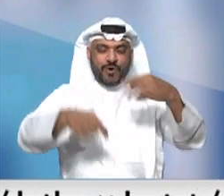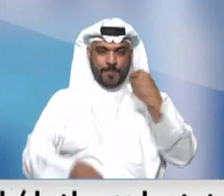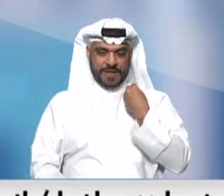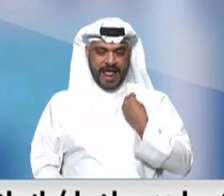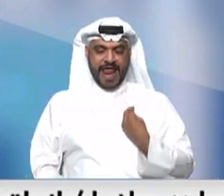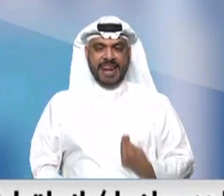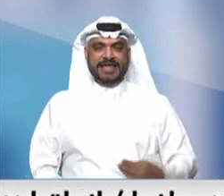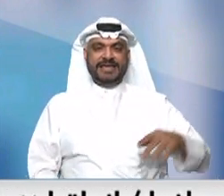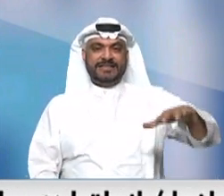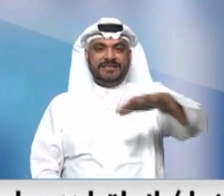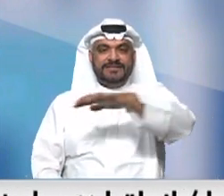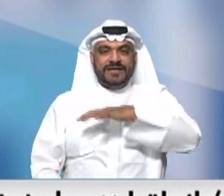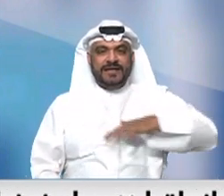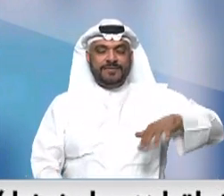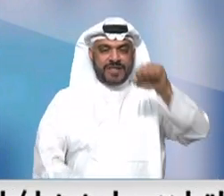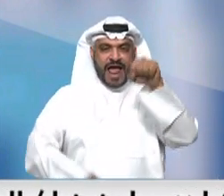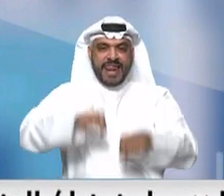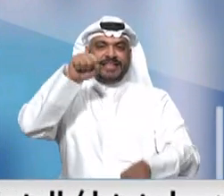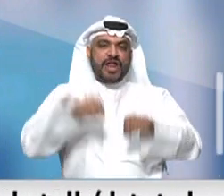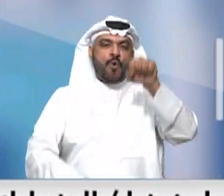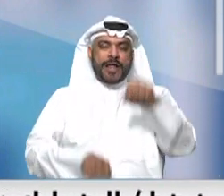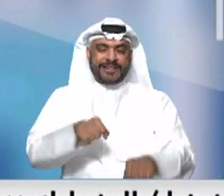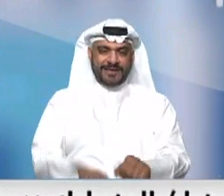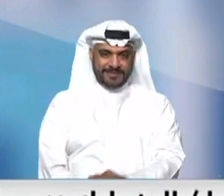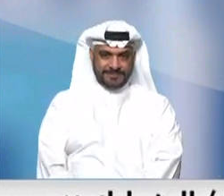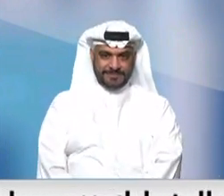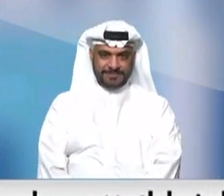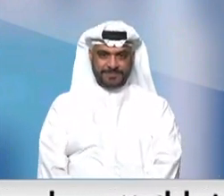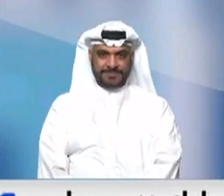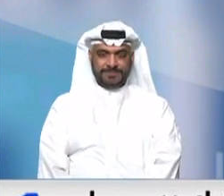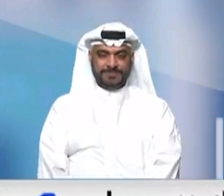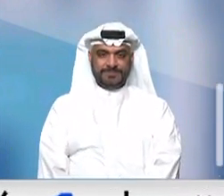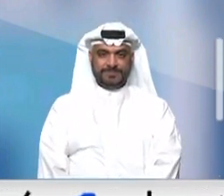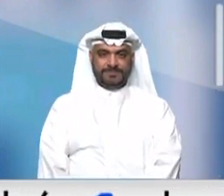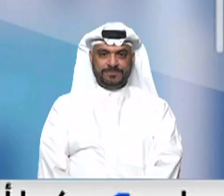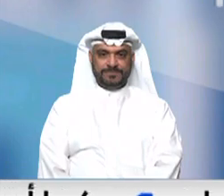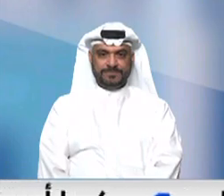موزمبيق الصديقه بمناسبه العيد الوطني لبلاده